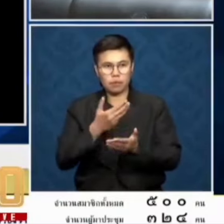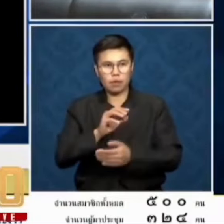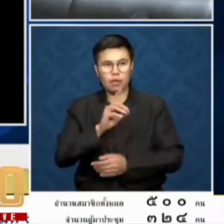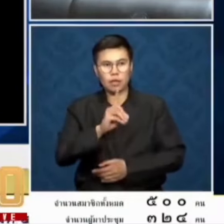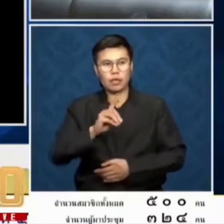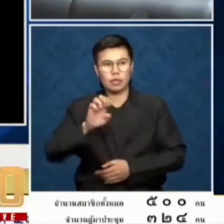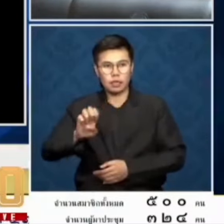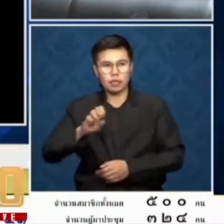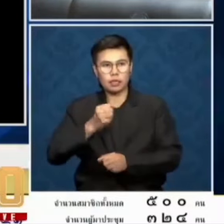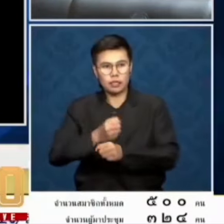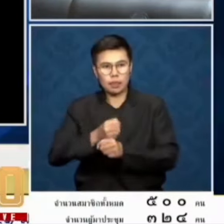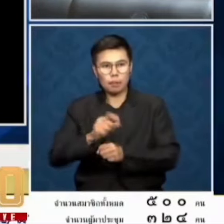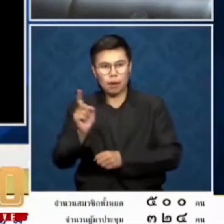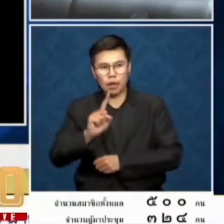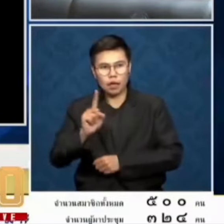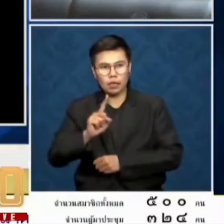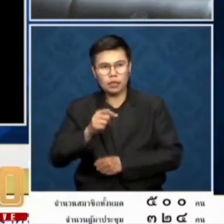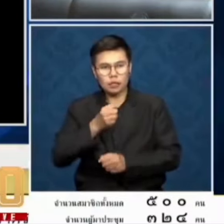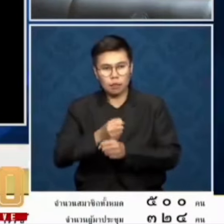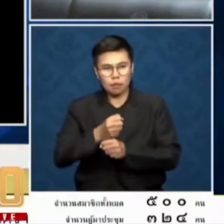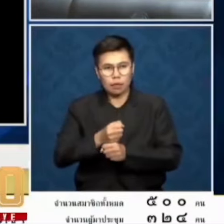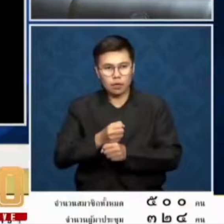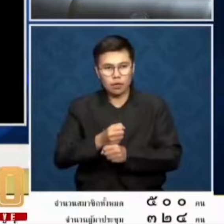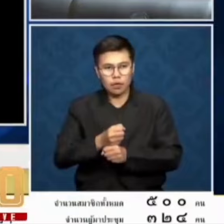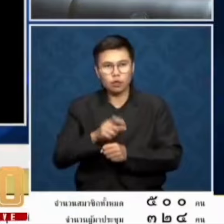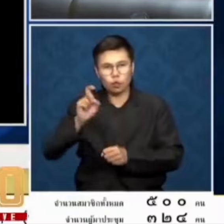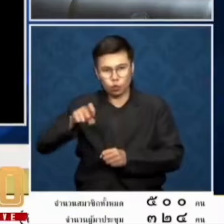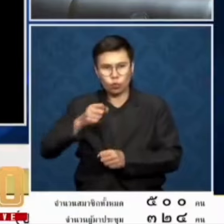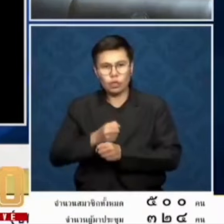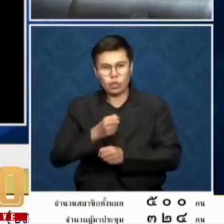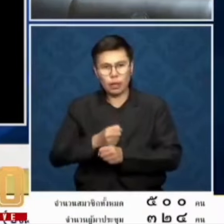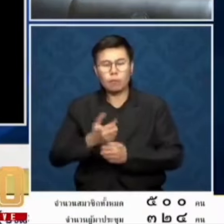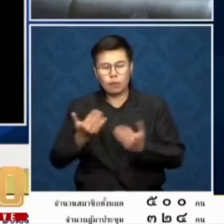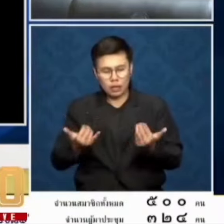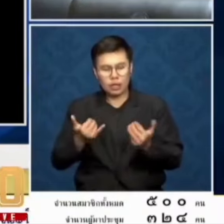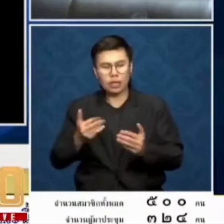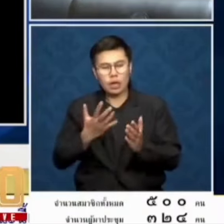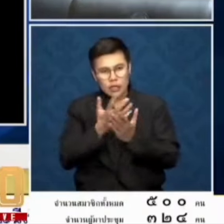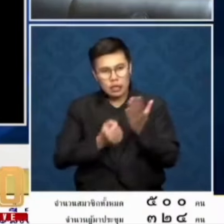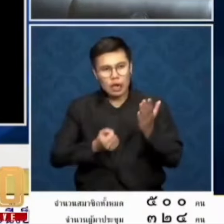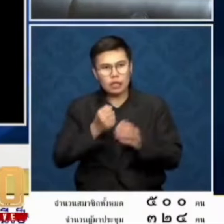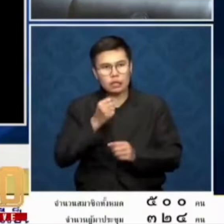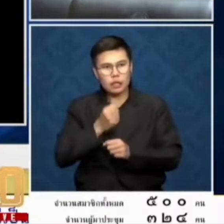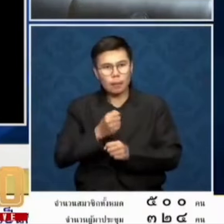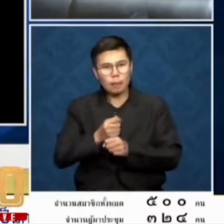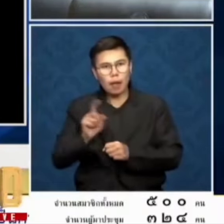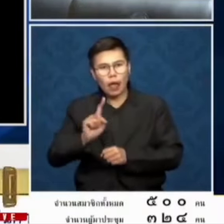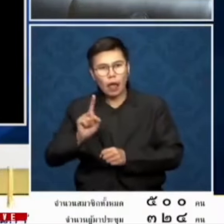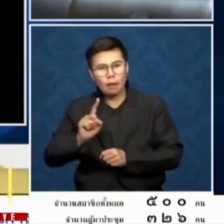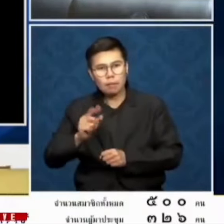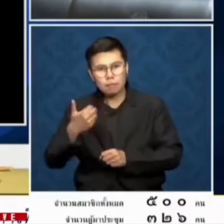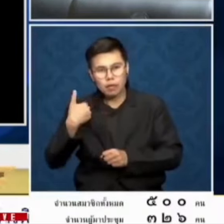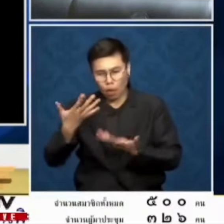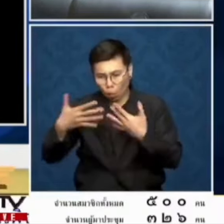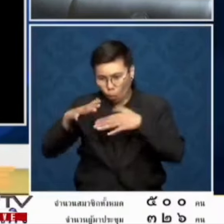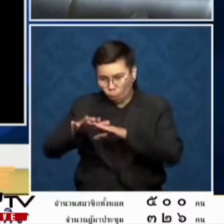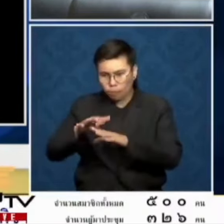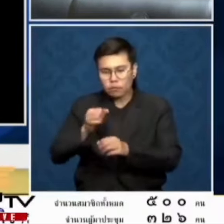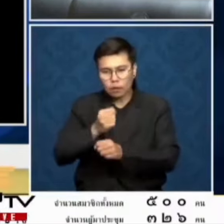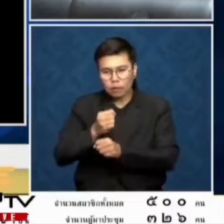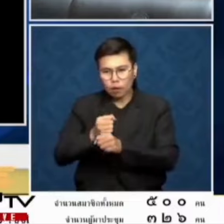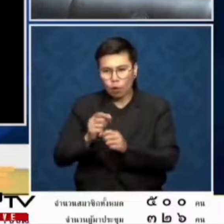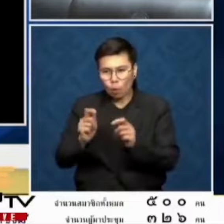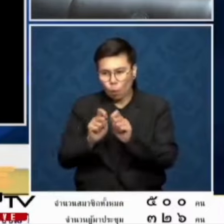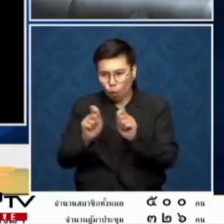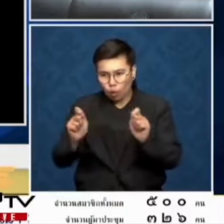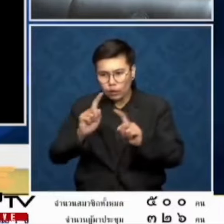ให้ DE ได้ทำในงานที่ DE จะต้องทำนะคะแล้วก็ที่เหลือนะคะเราก็มีการบูรณาการไปยังองค์กรต่างๆให้ท